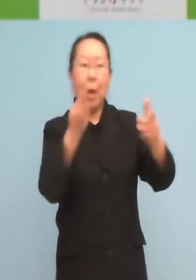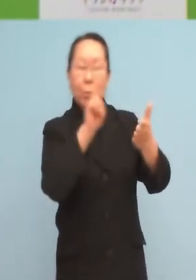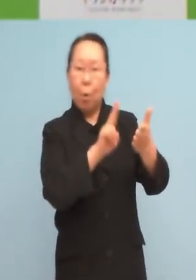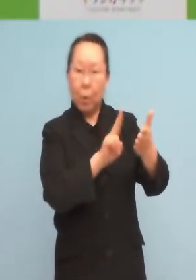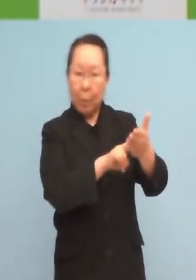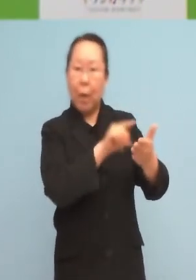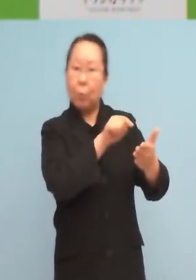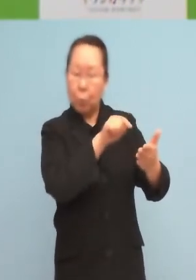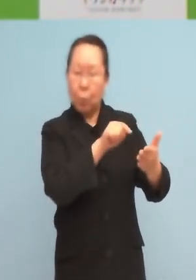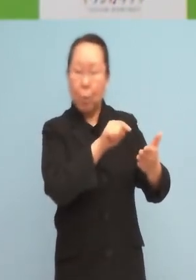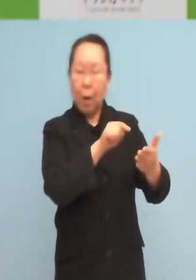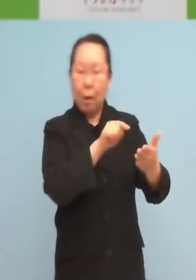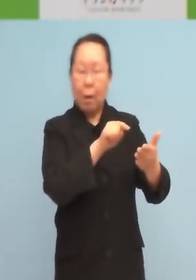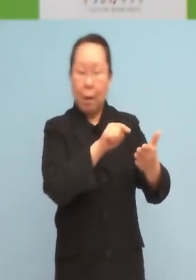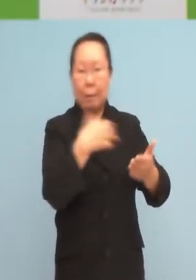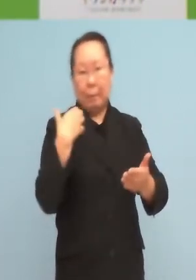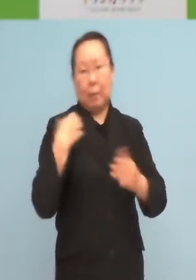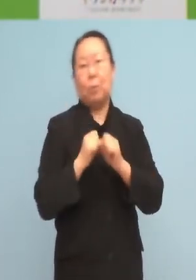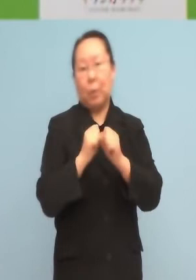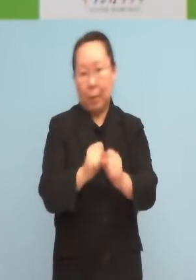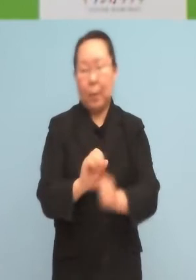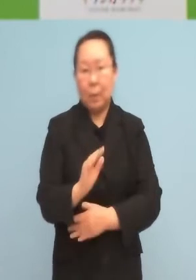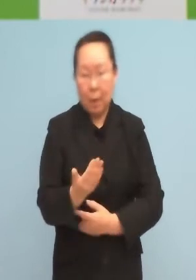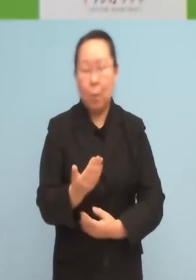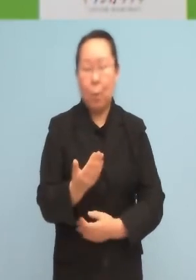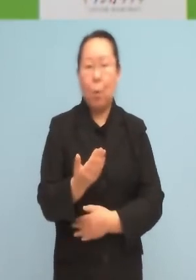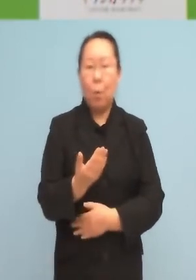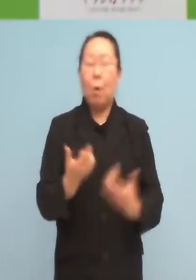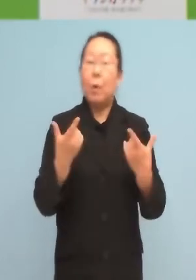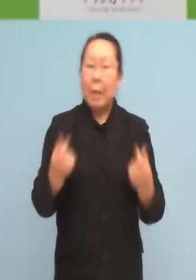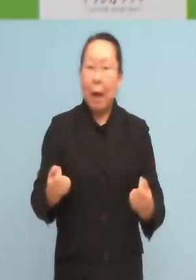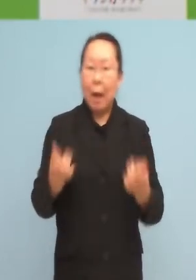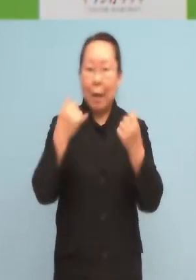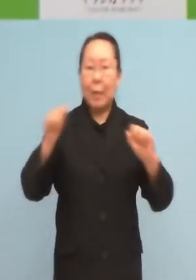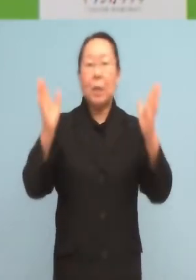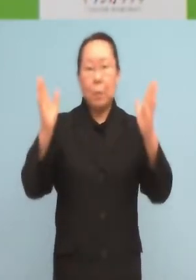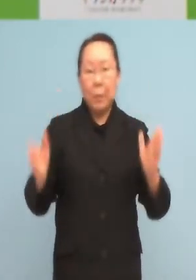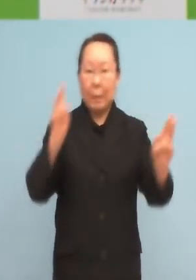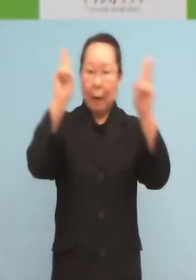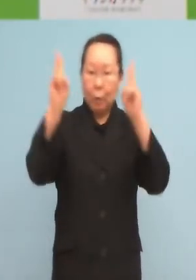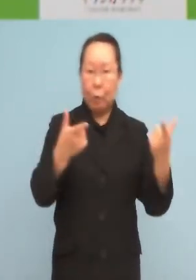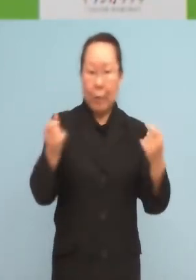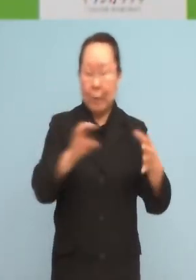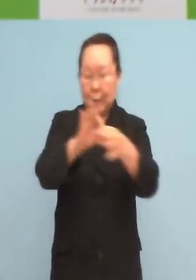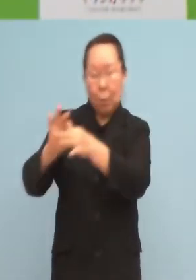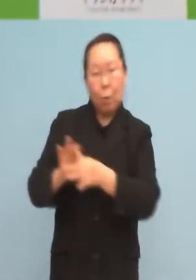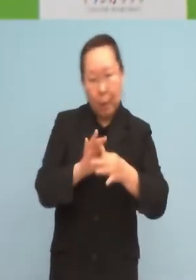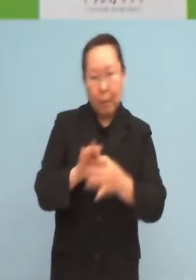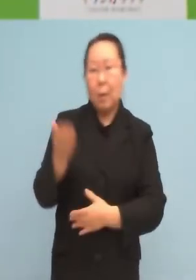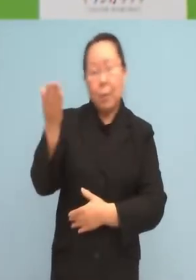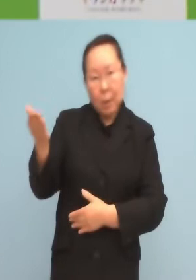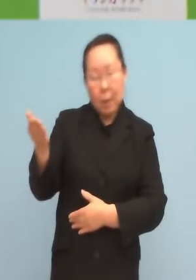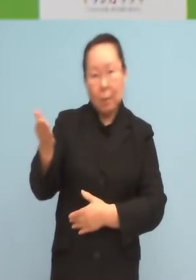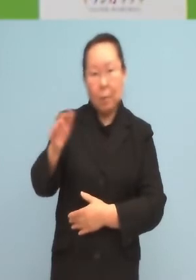うことはやりますですけれども、やはり民間企業としっかり連携をして、民間企業の